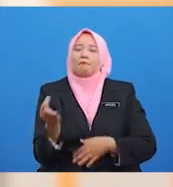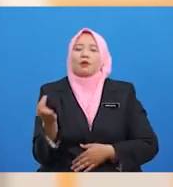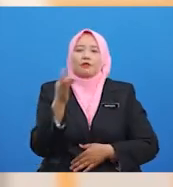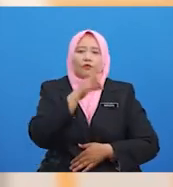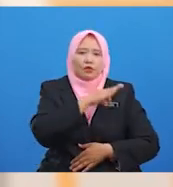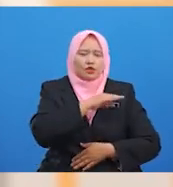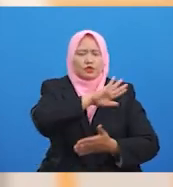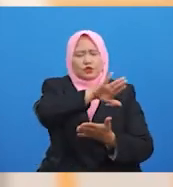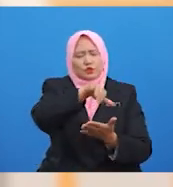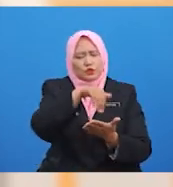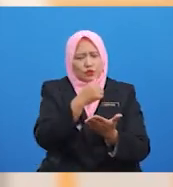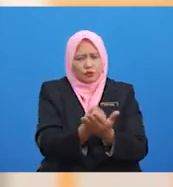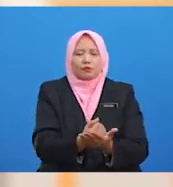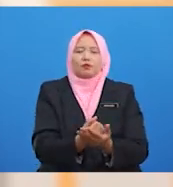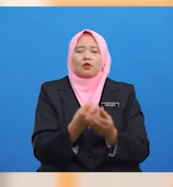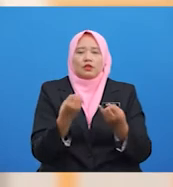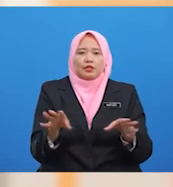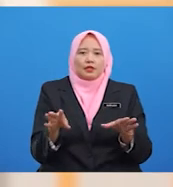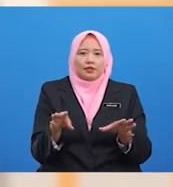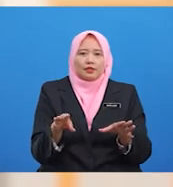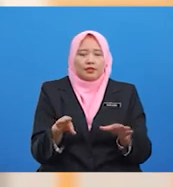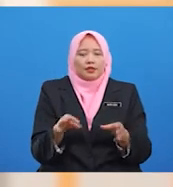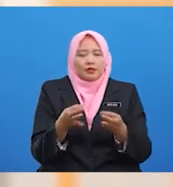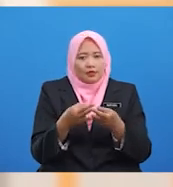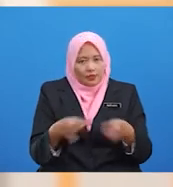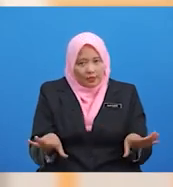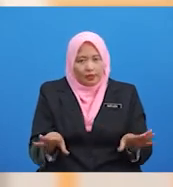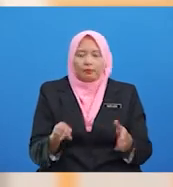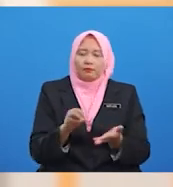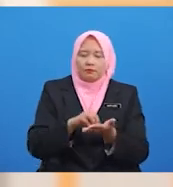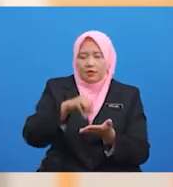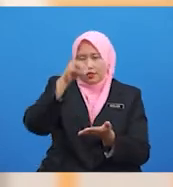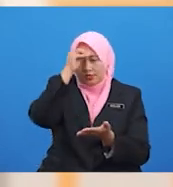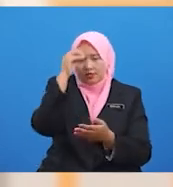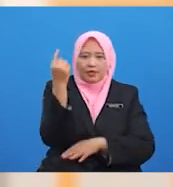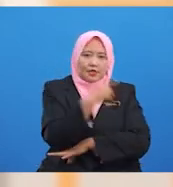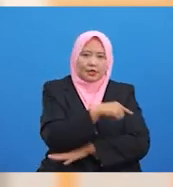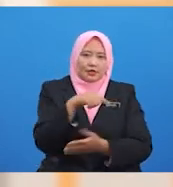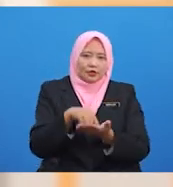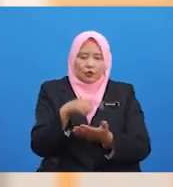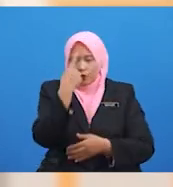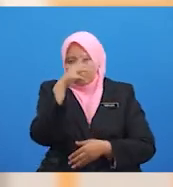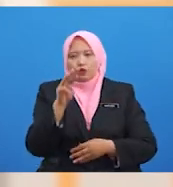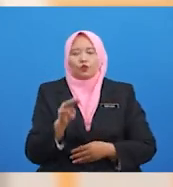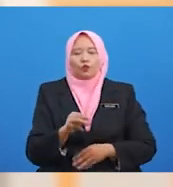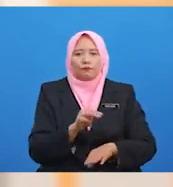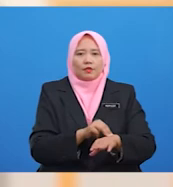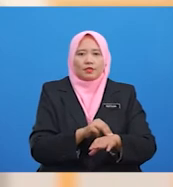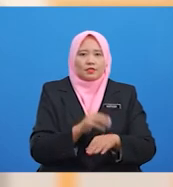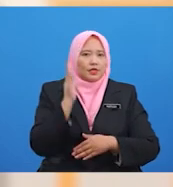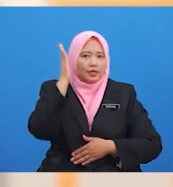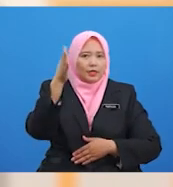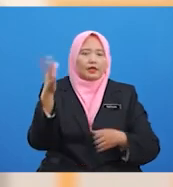memanfaatkan segala apa yang telah kita pelajari pada hari ini untuk masa-masa akan datang.